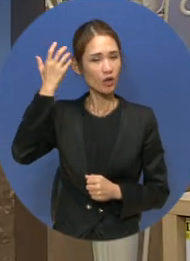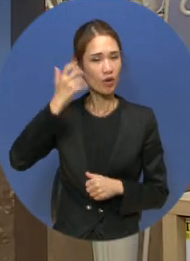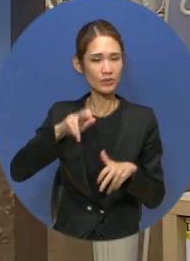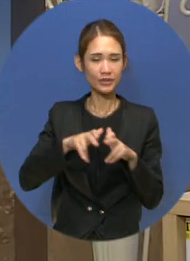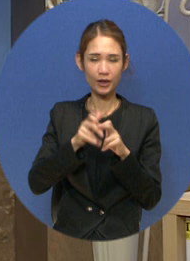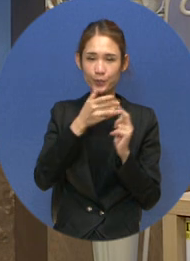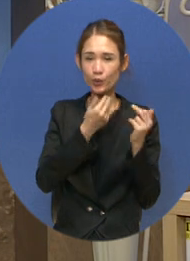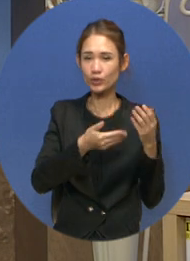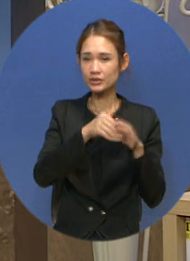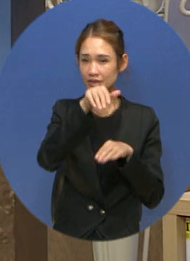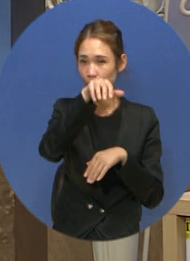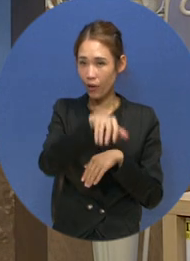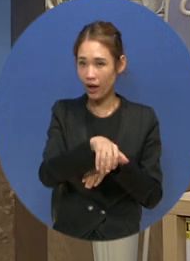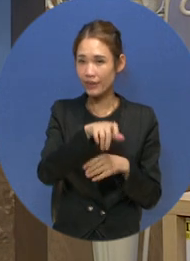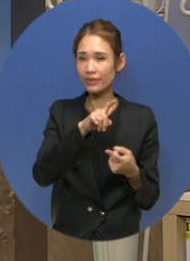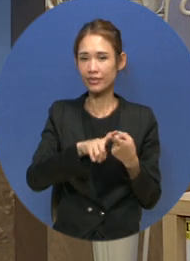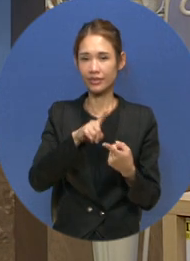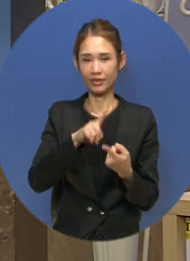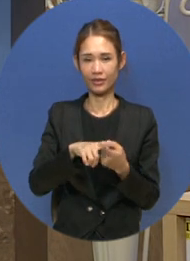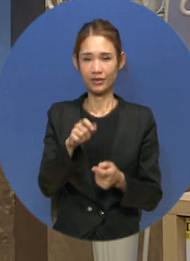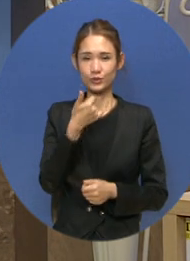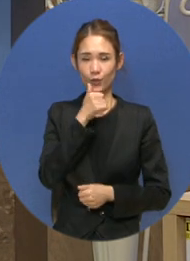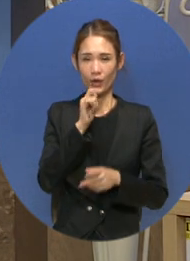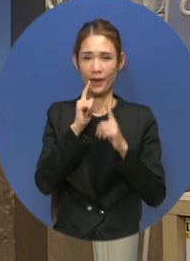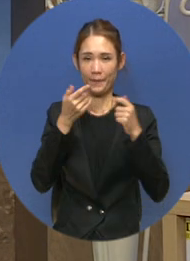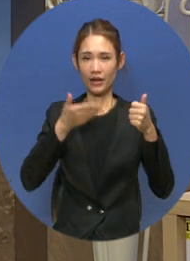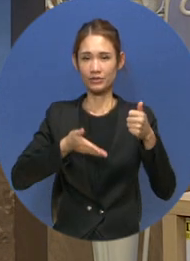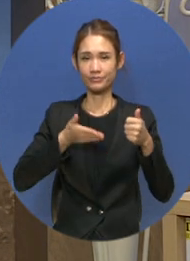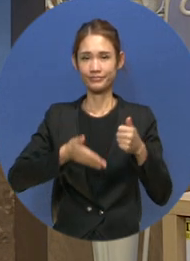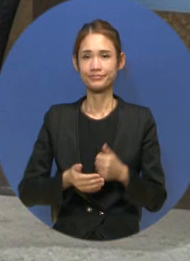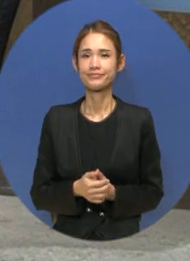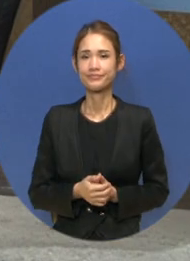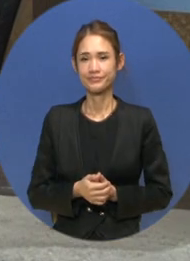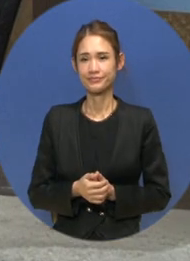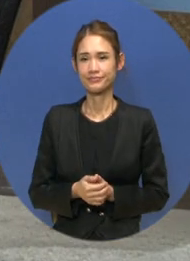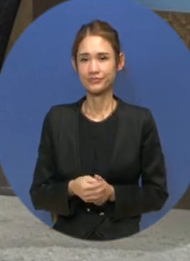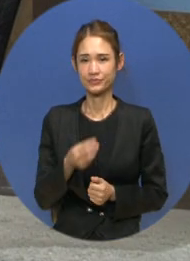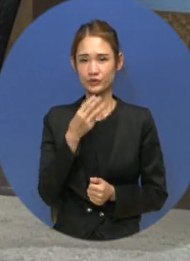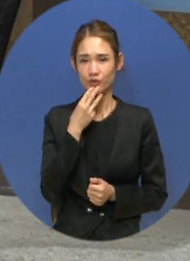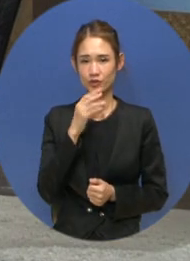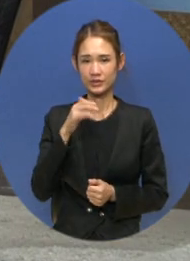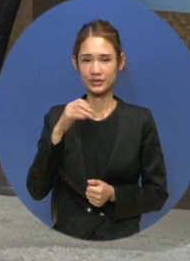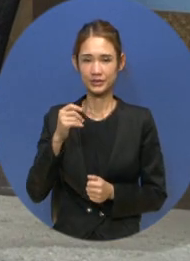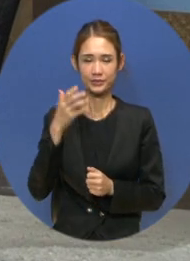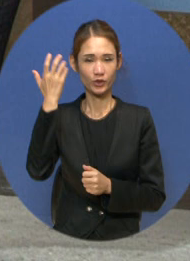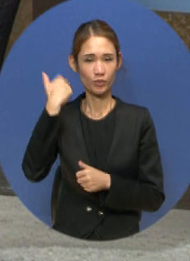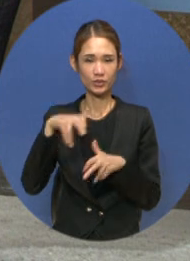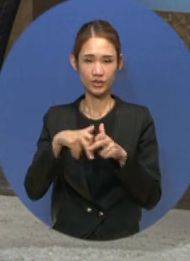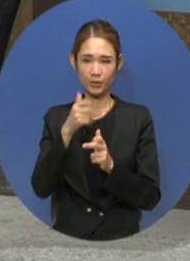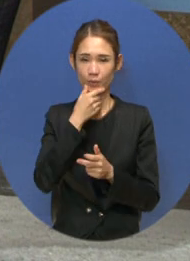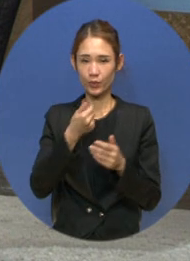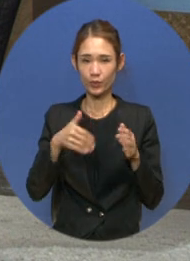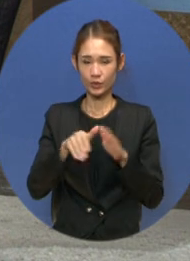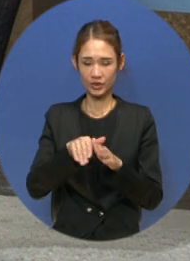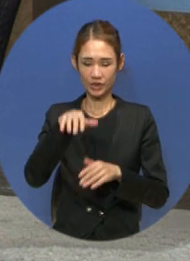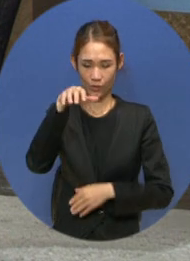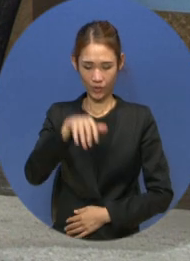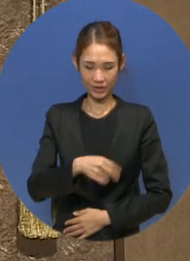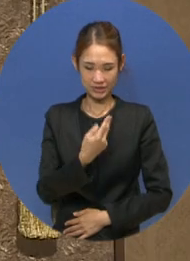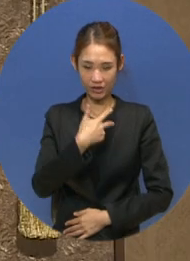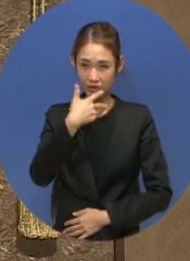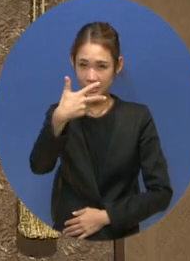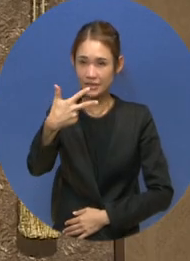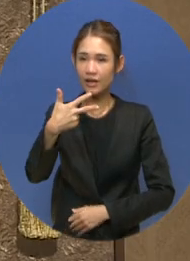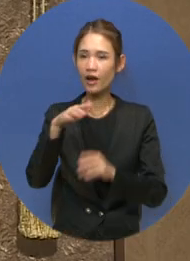영등포 장애인복지관이 네. 어떤 곳인지 소개 말씀 부탁드립니다. 네. 서울시립 영등포 장애인복지관은 2007년도에